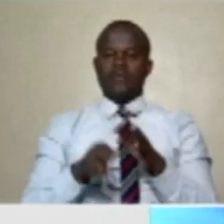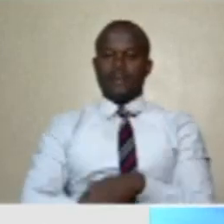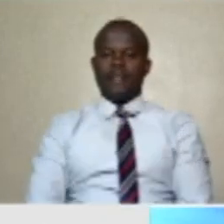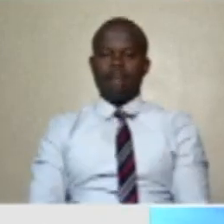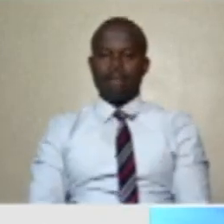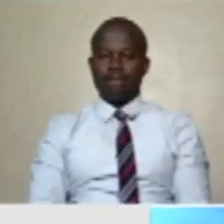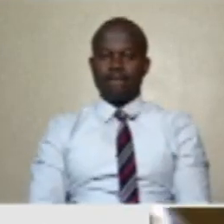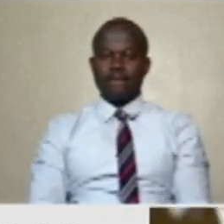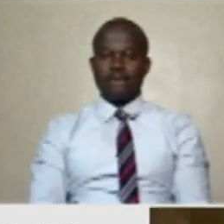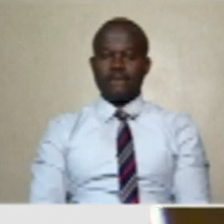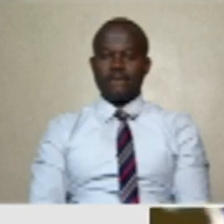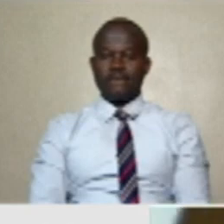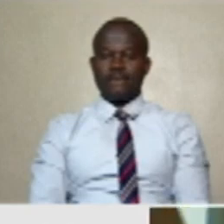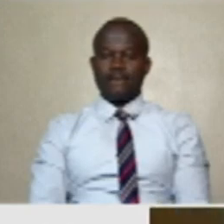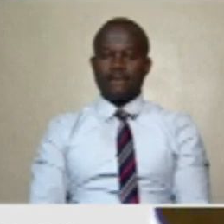nkuru irambuye.